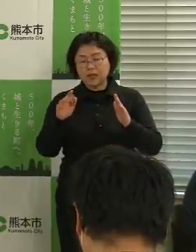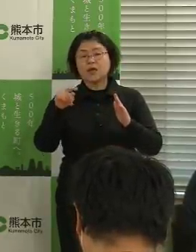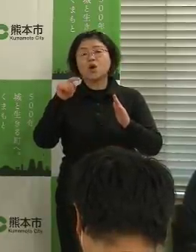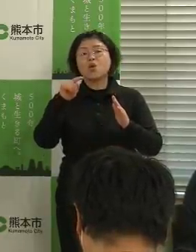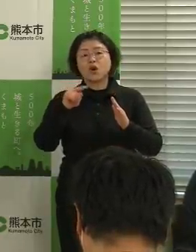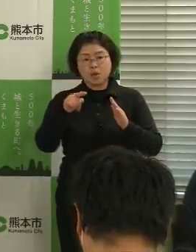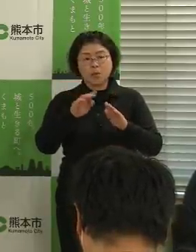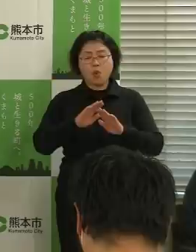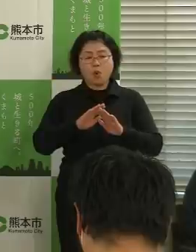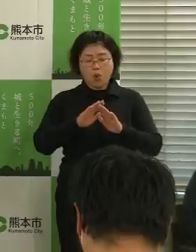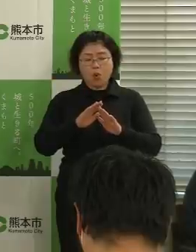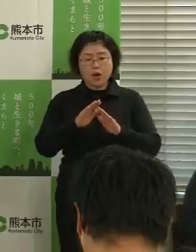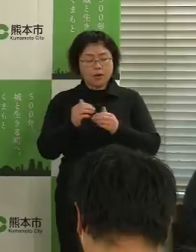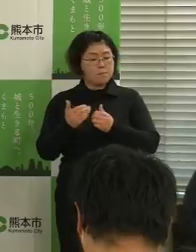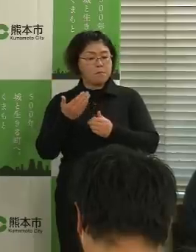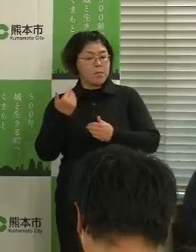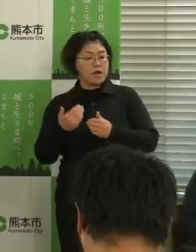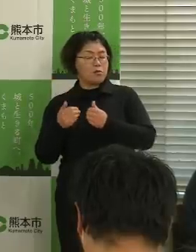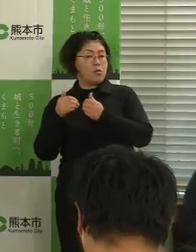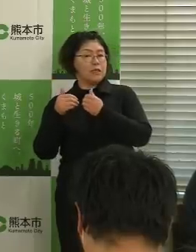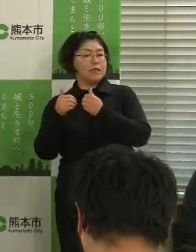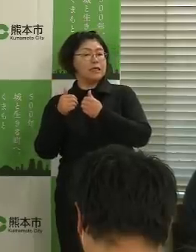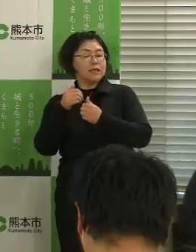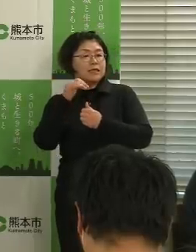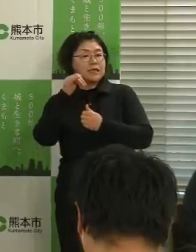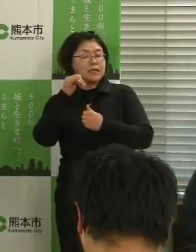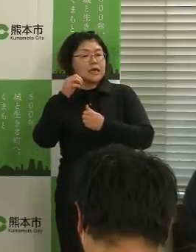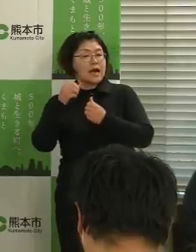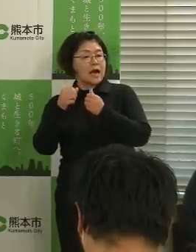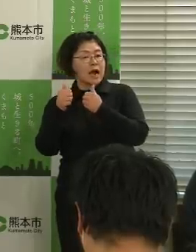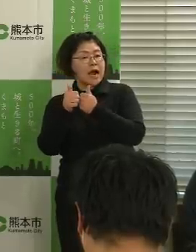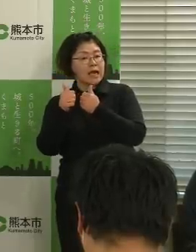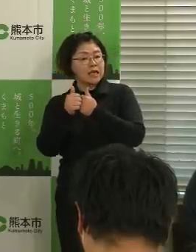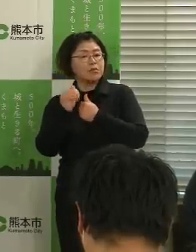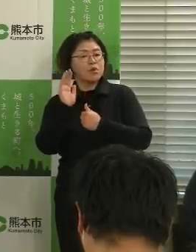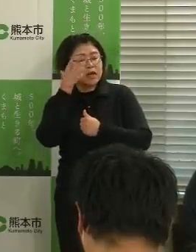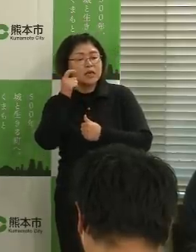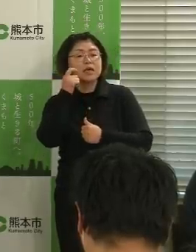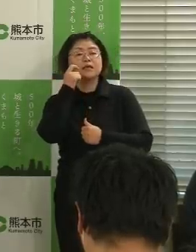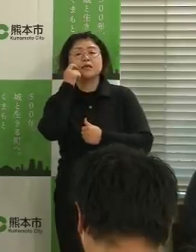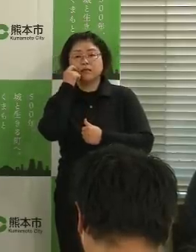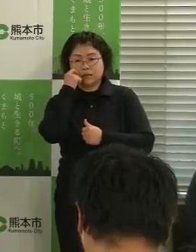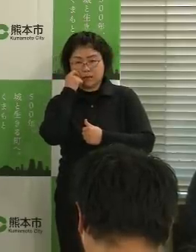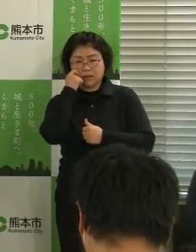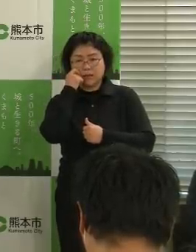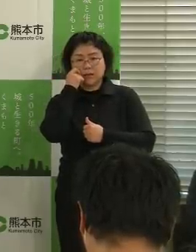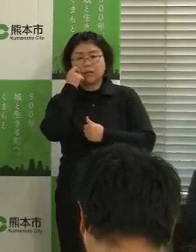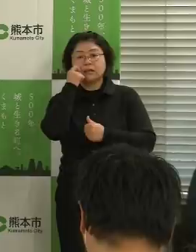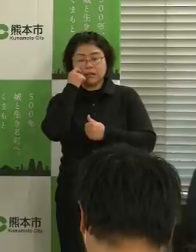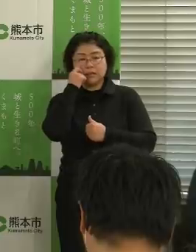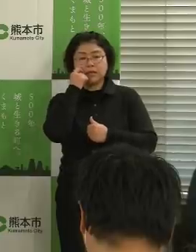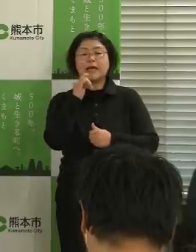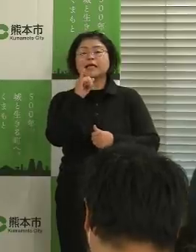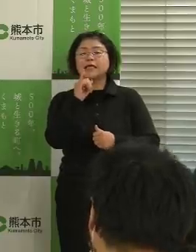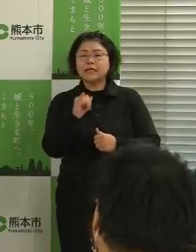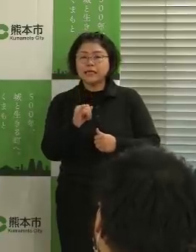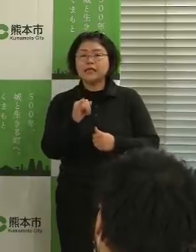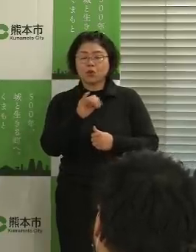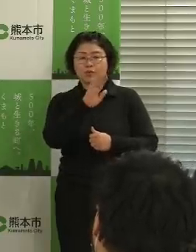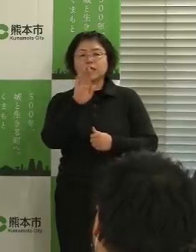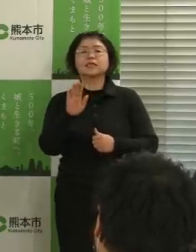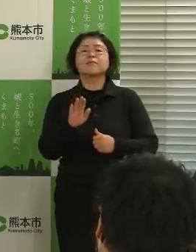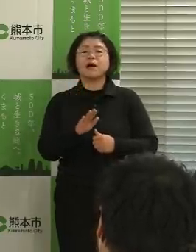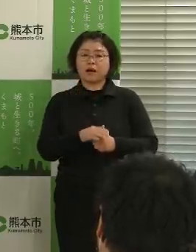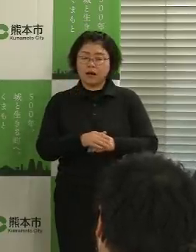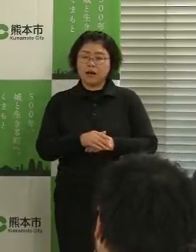かなか開催できないですね。で、そういう状況にあってですね、各委員の皆さんにはですね、それ